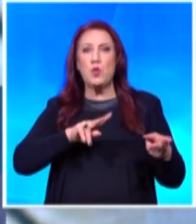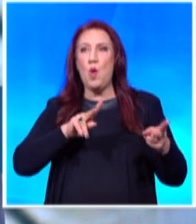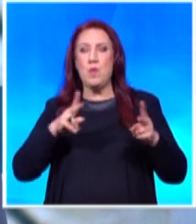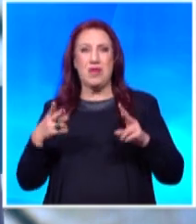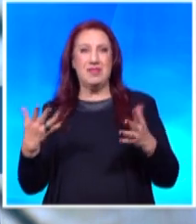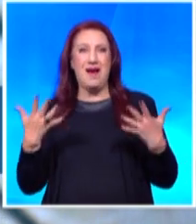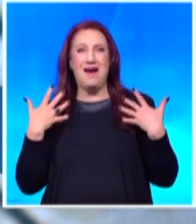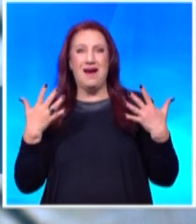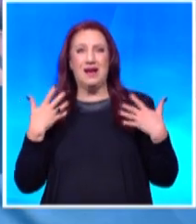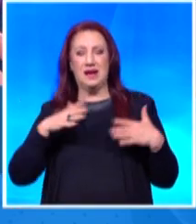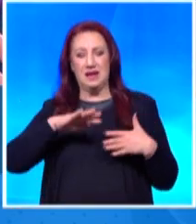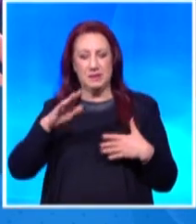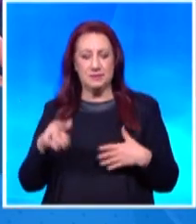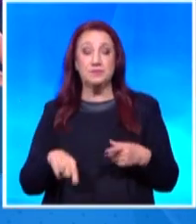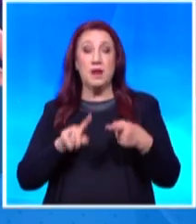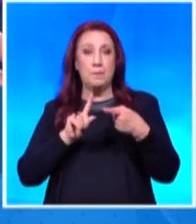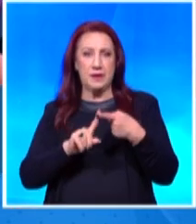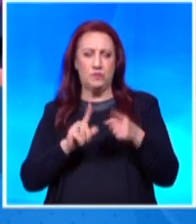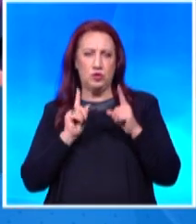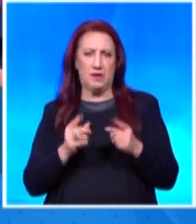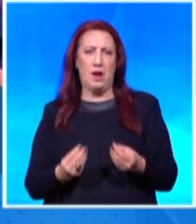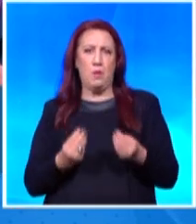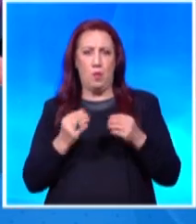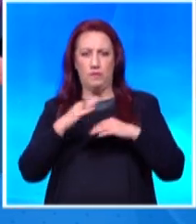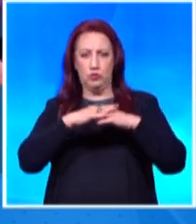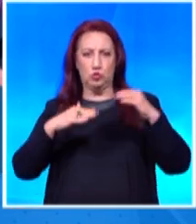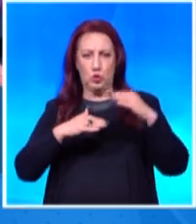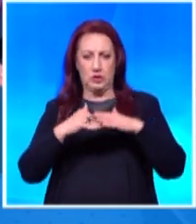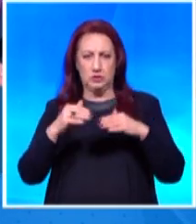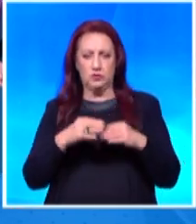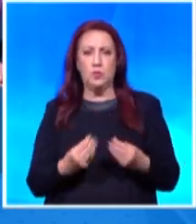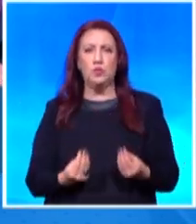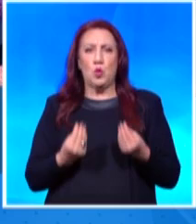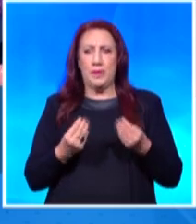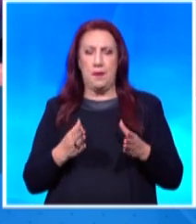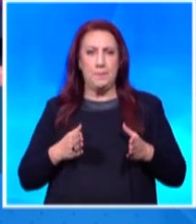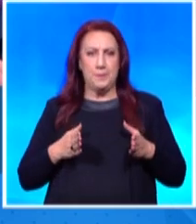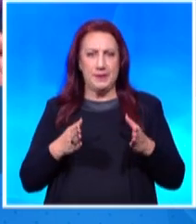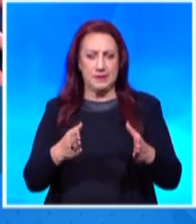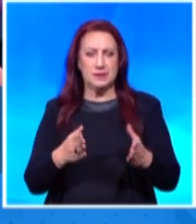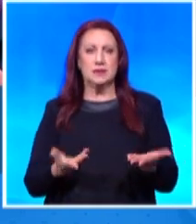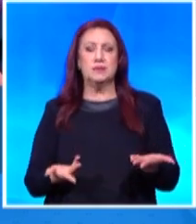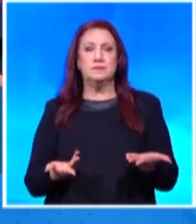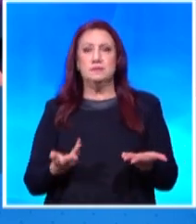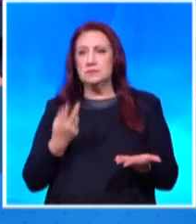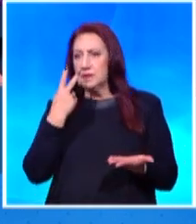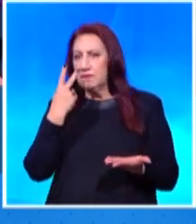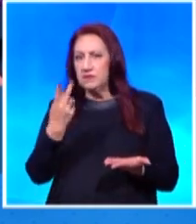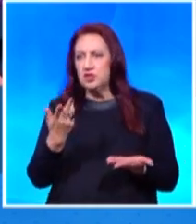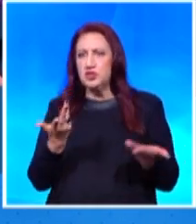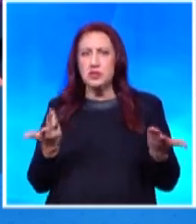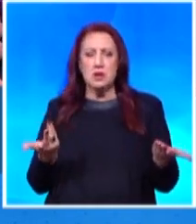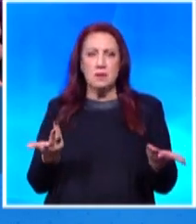за по-хубаво строителство, добра инфраструктура, поддържане на строителство. Но като че ли в центъра на всичко